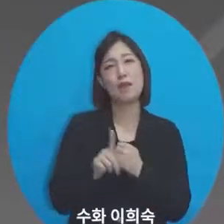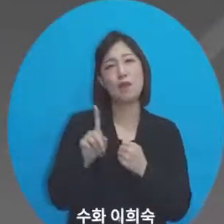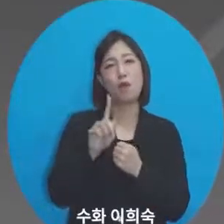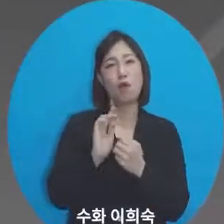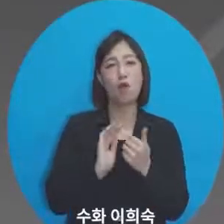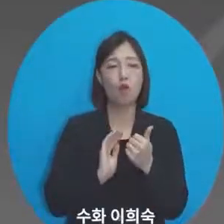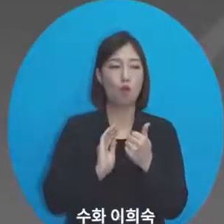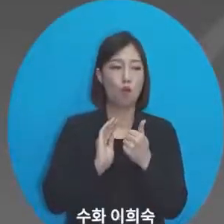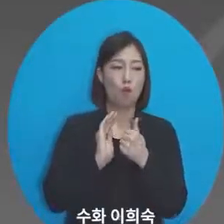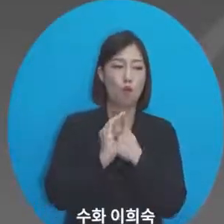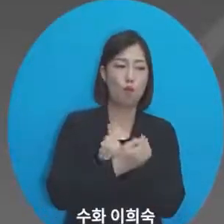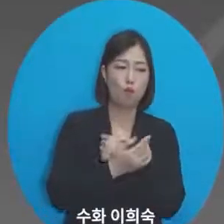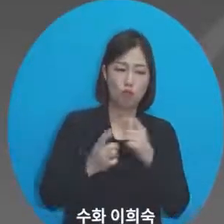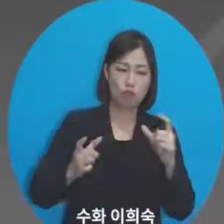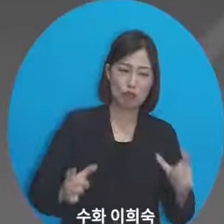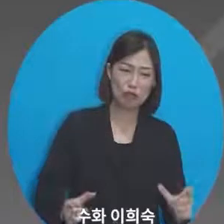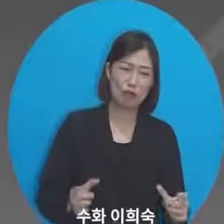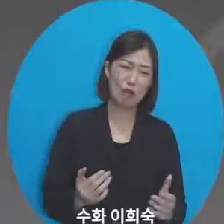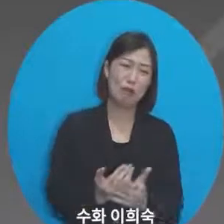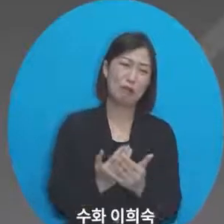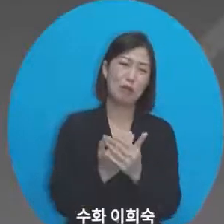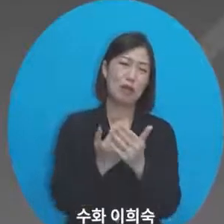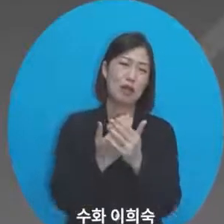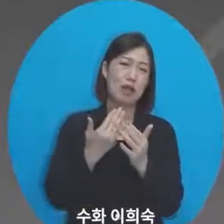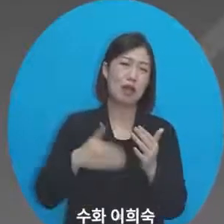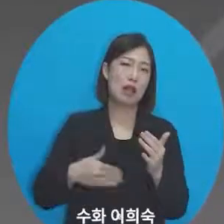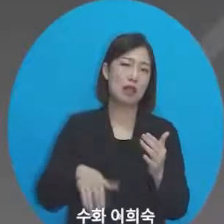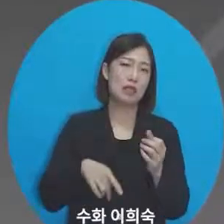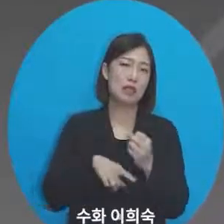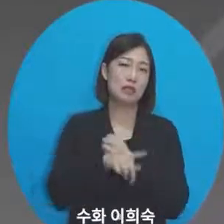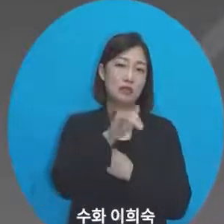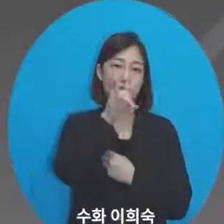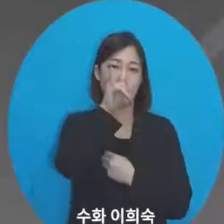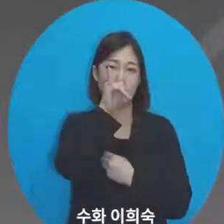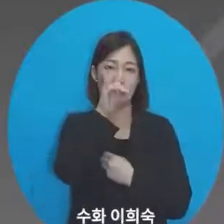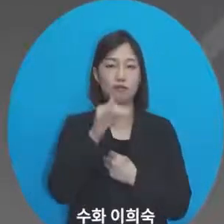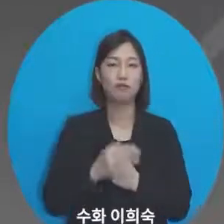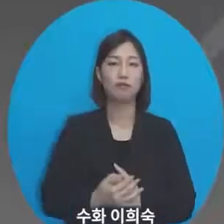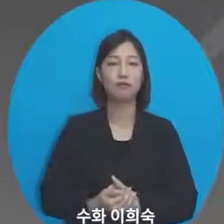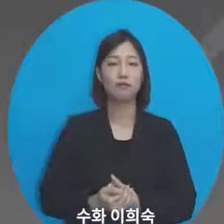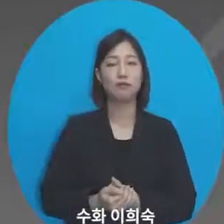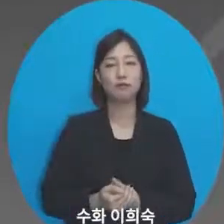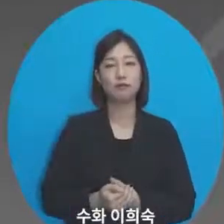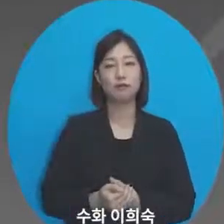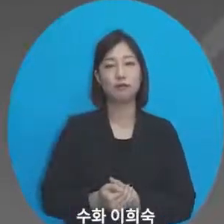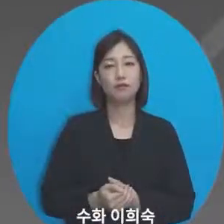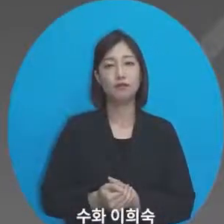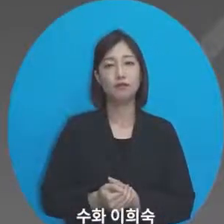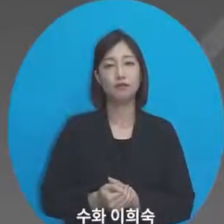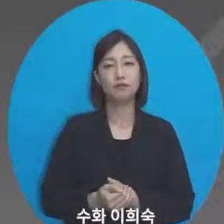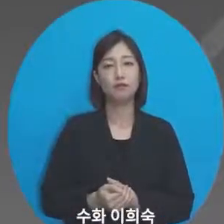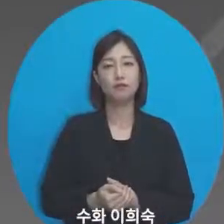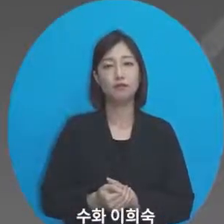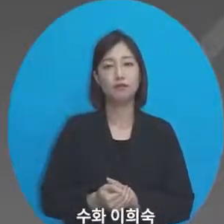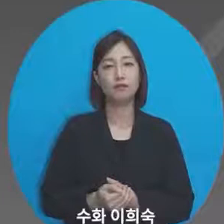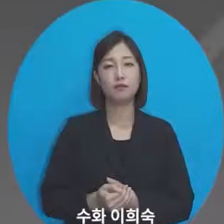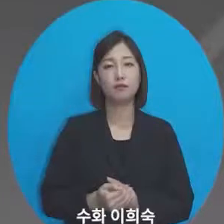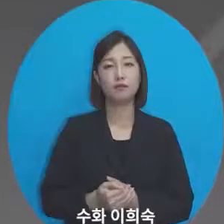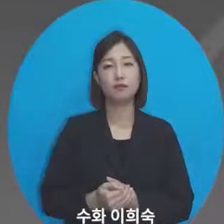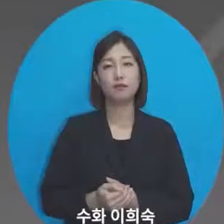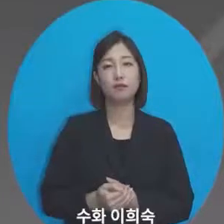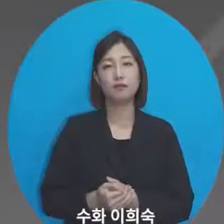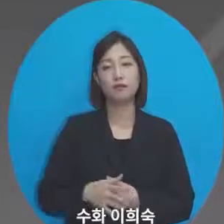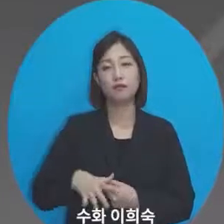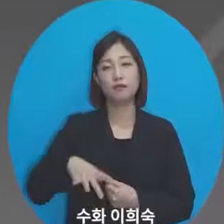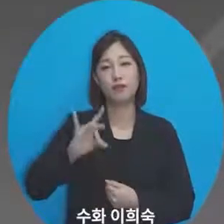설치 여부라는 측면에서는 앞으로 가야 될 길이 멀다고 생각을 하는데요. 우선은